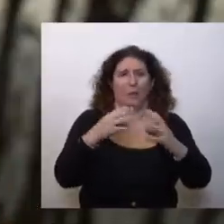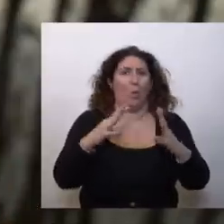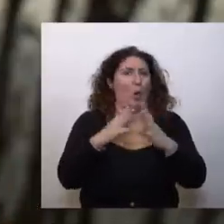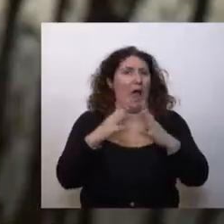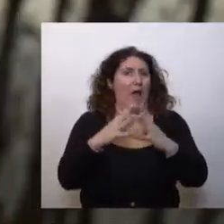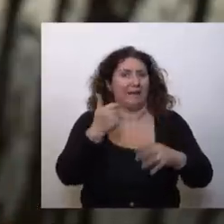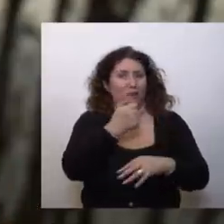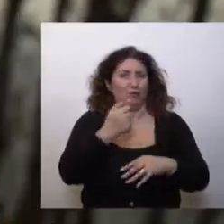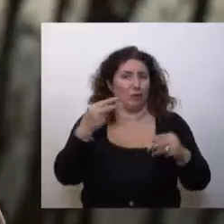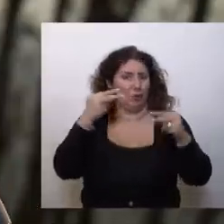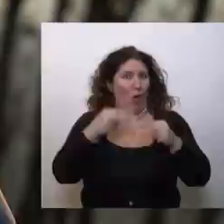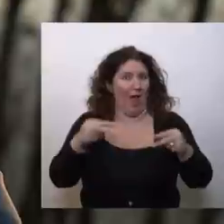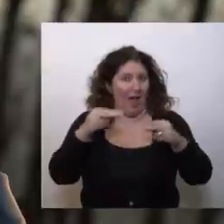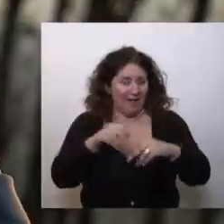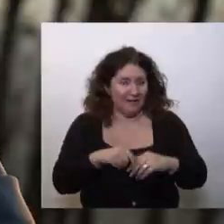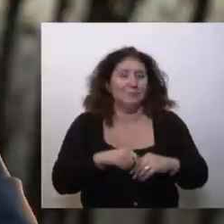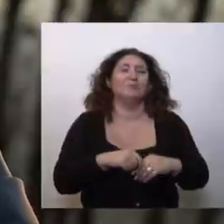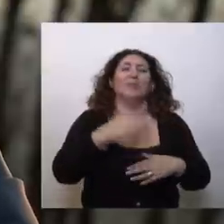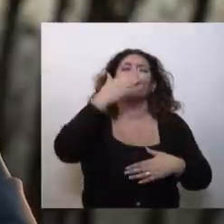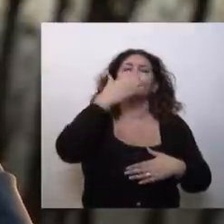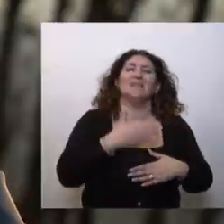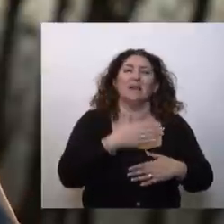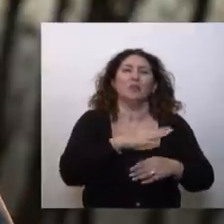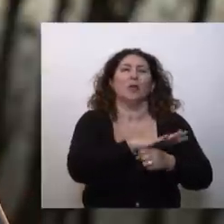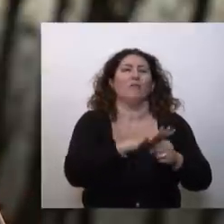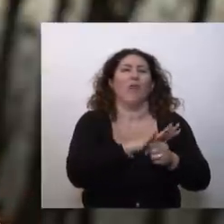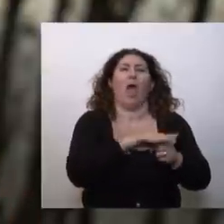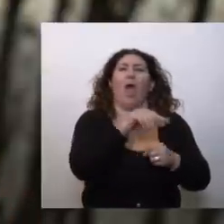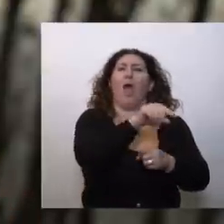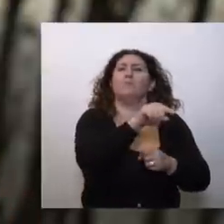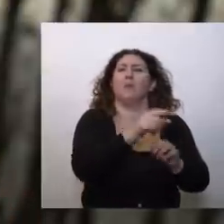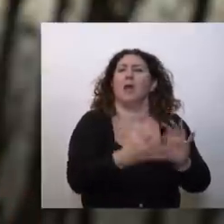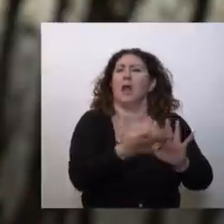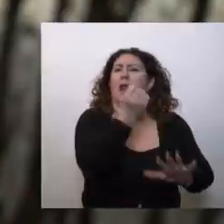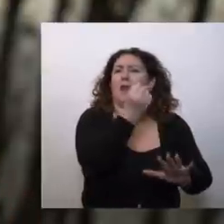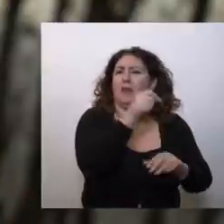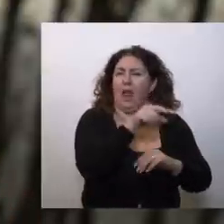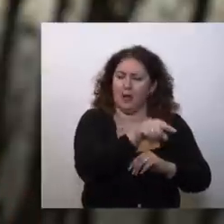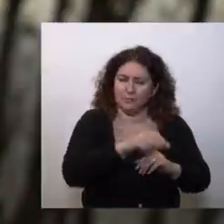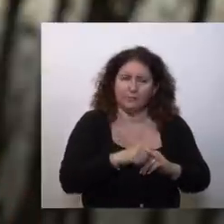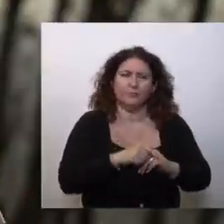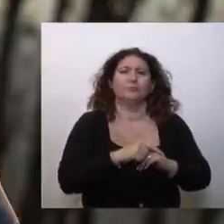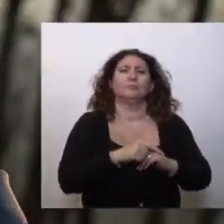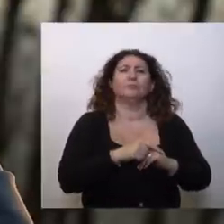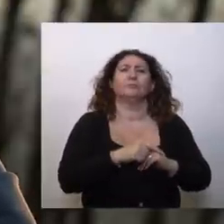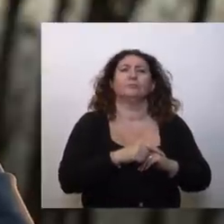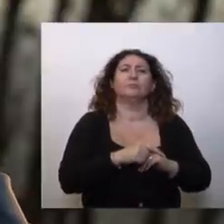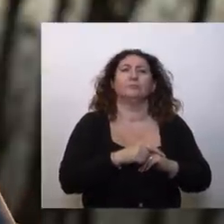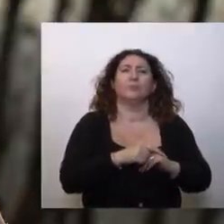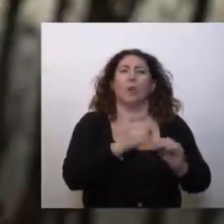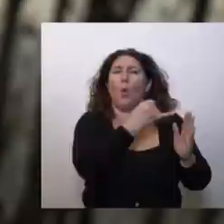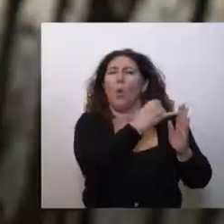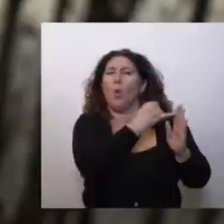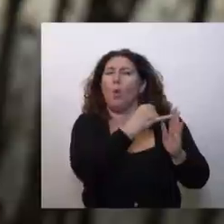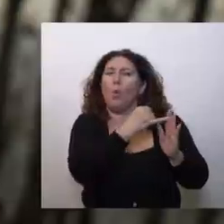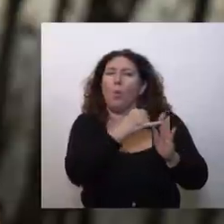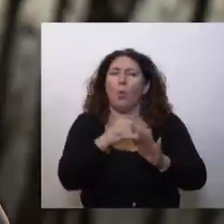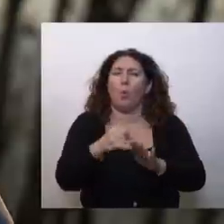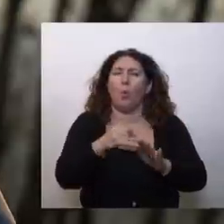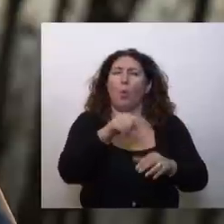cent'anni. La Sindone rimane in famiglia e sarà poi l'ultima discendente